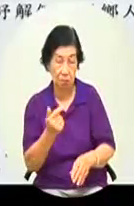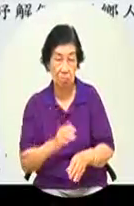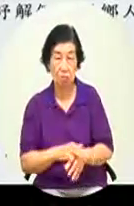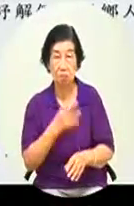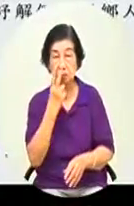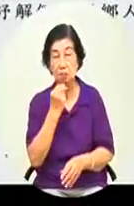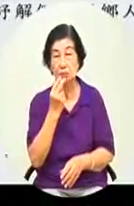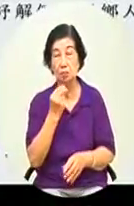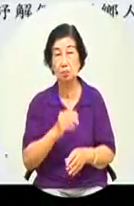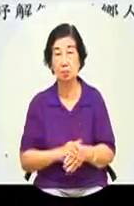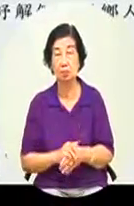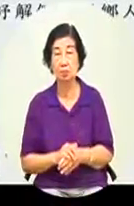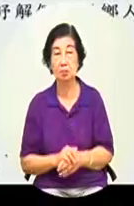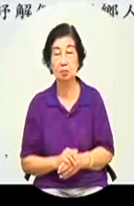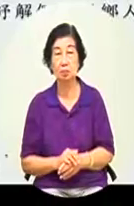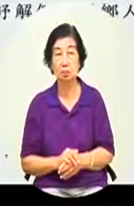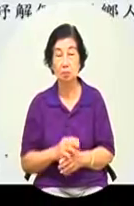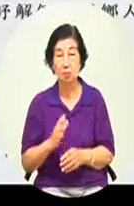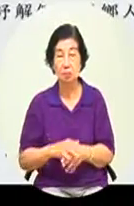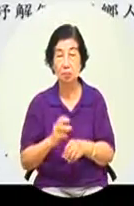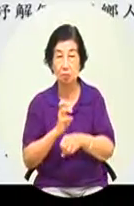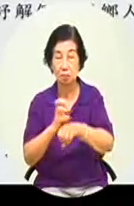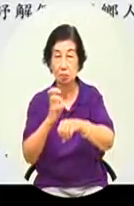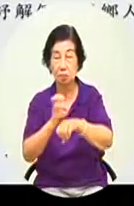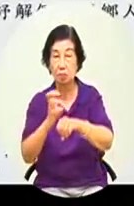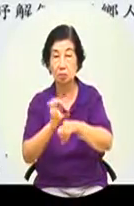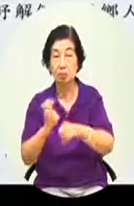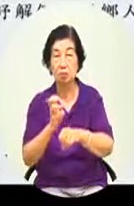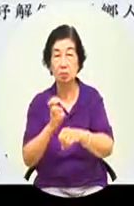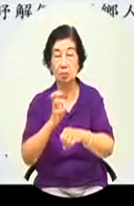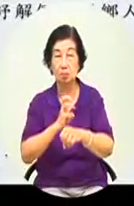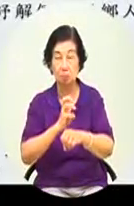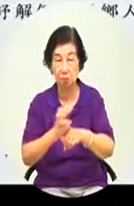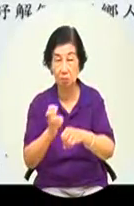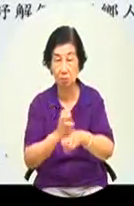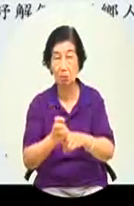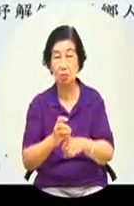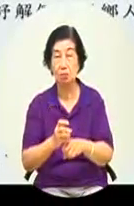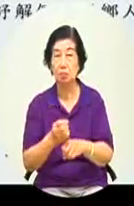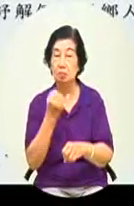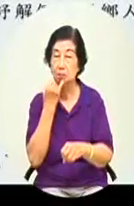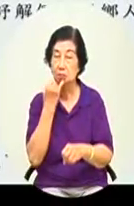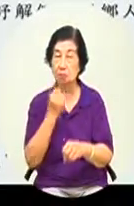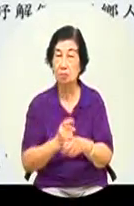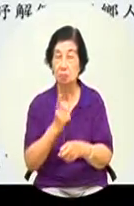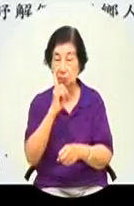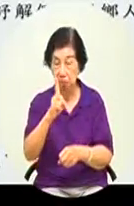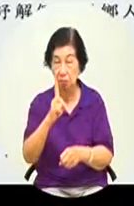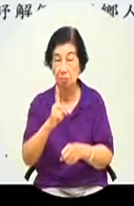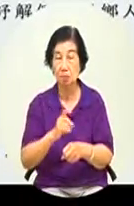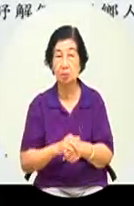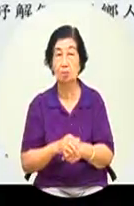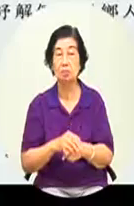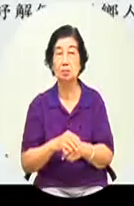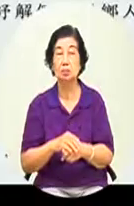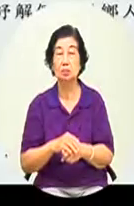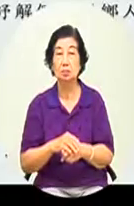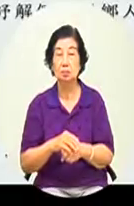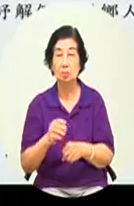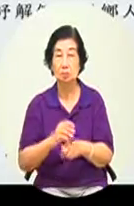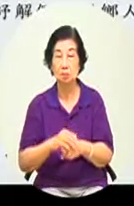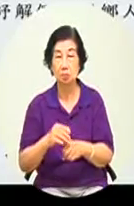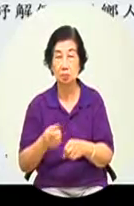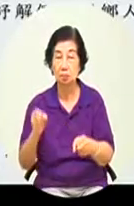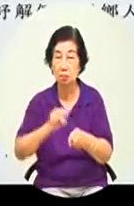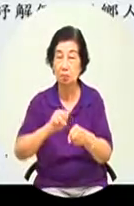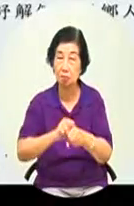咱来半个小时一班，就是在增开吼，七点半、八点半、九点半，来把这边的人潮把它